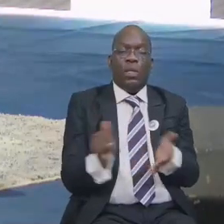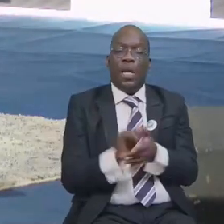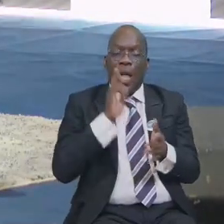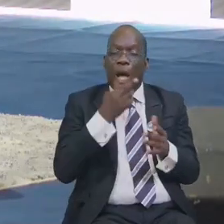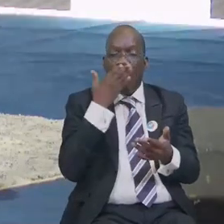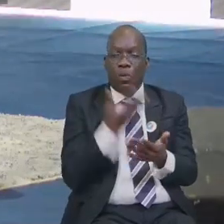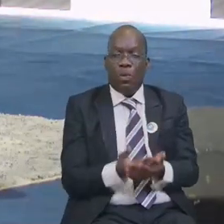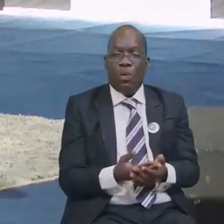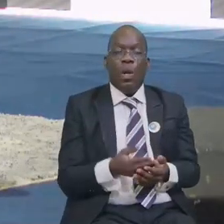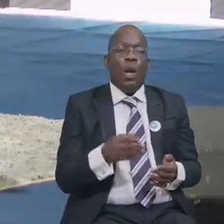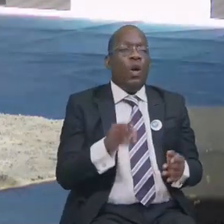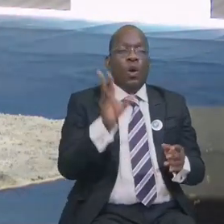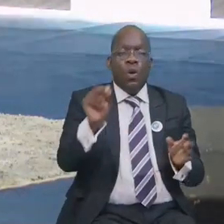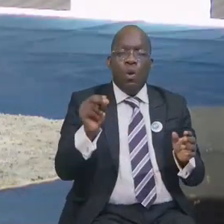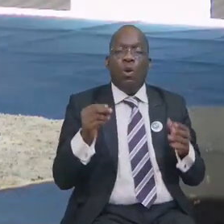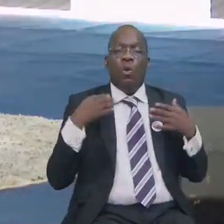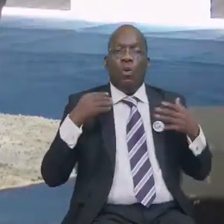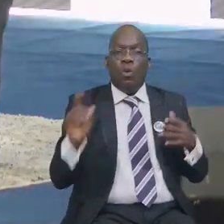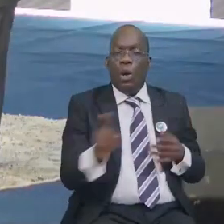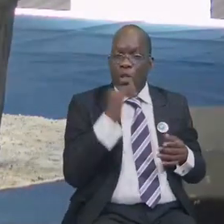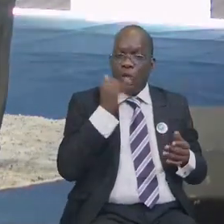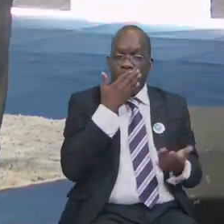Ennemis des gens de bien. Personne n'est bien. Verset 4.